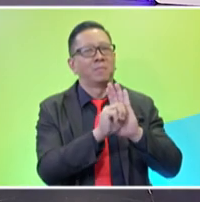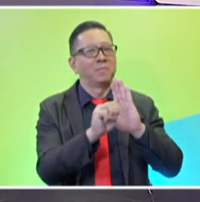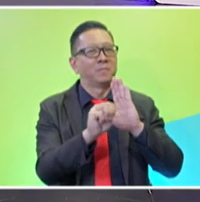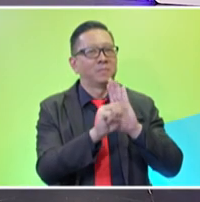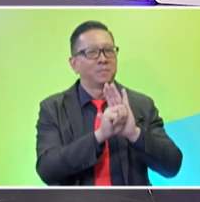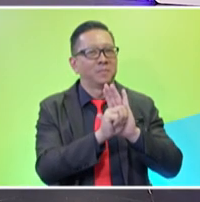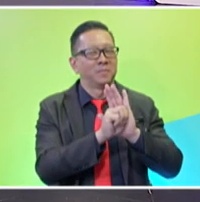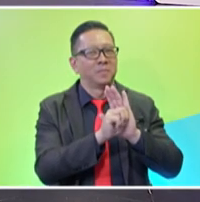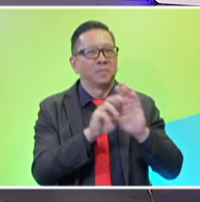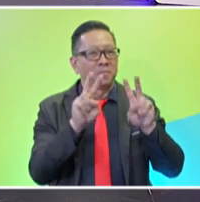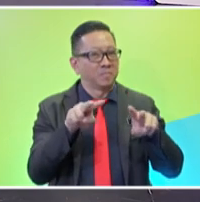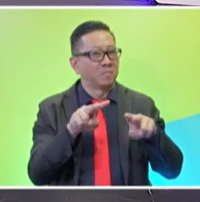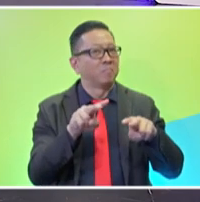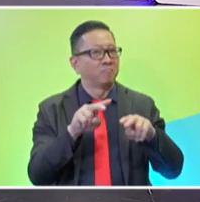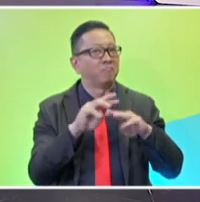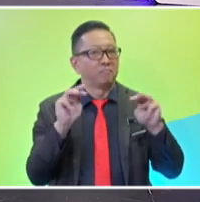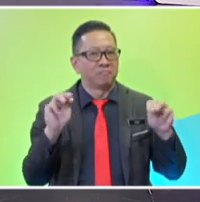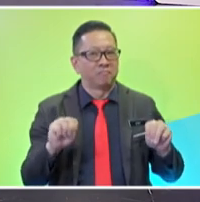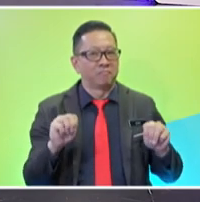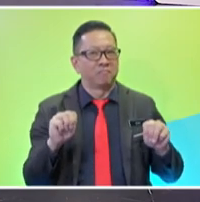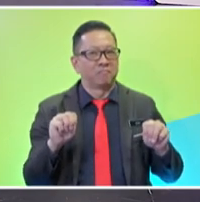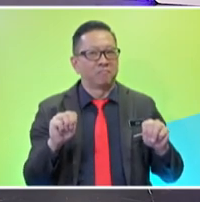Ya ini adalah